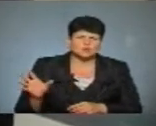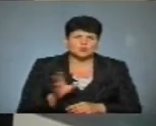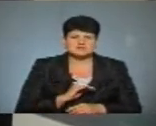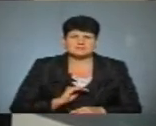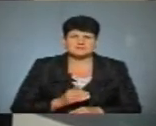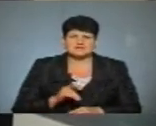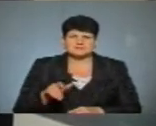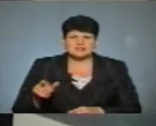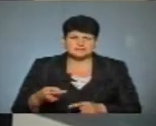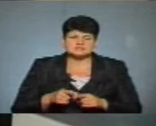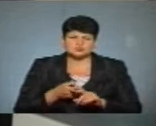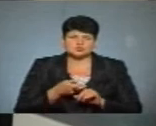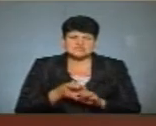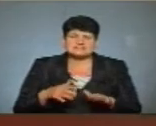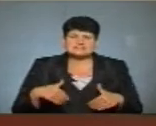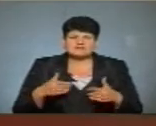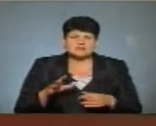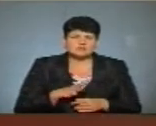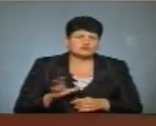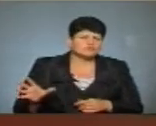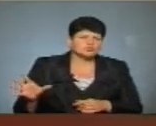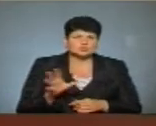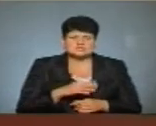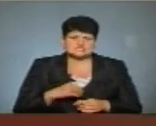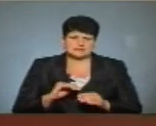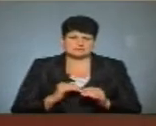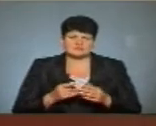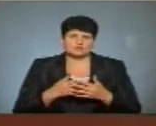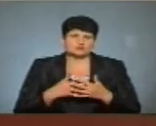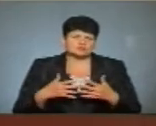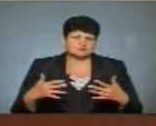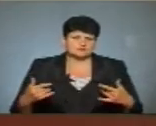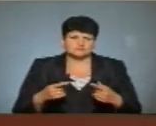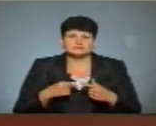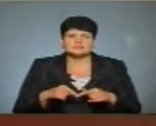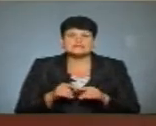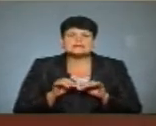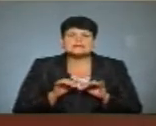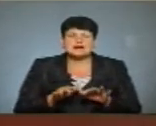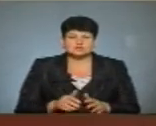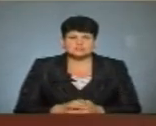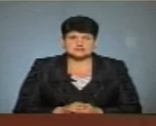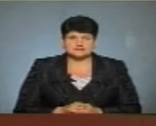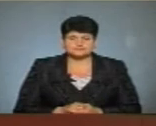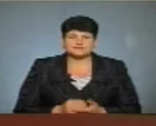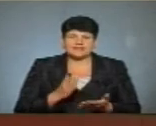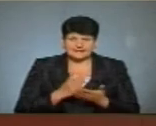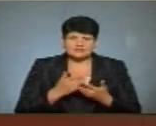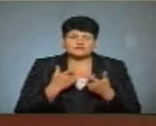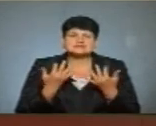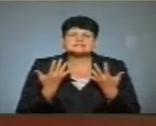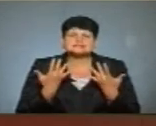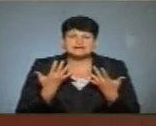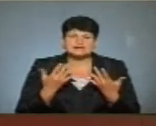це стосується. І звернення були від усіх підприємців, усіх видів діяльності. А чи є інформація, скільки